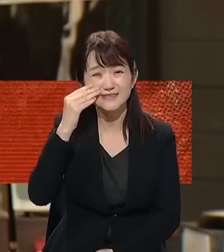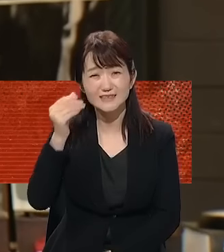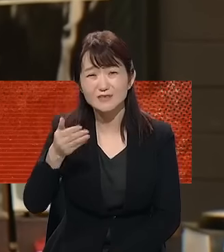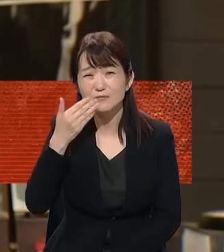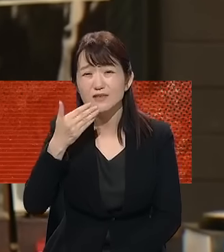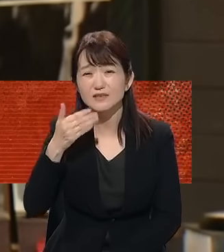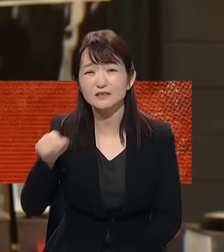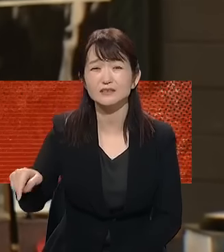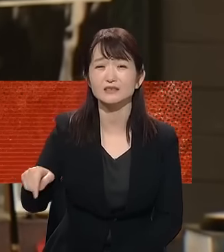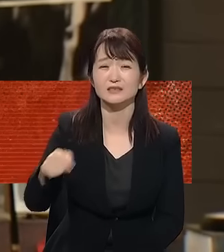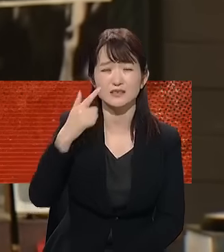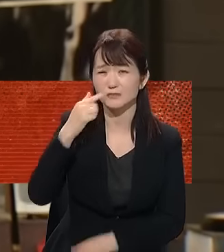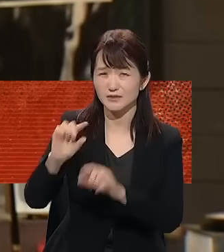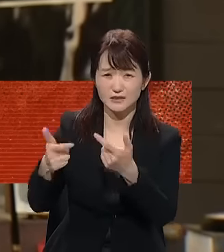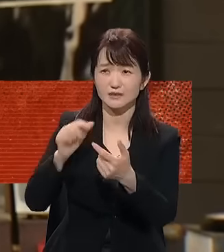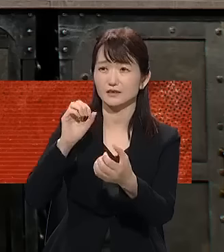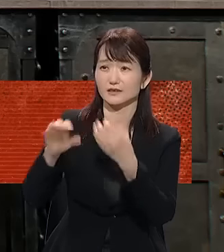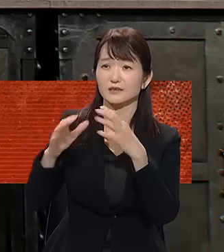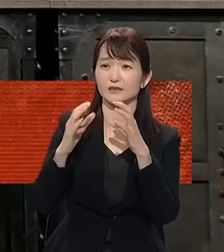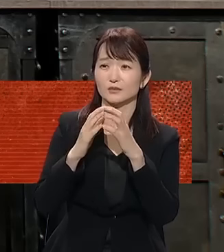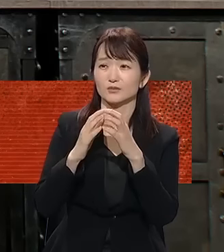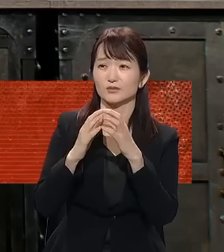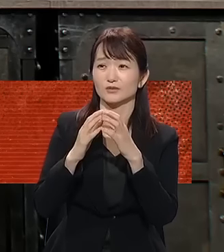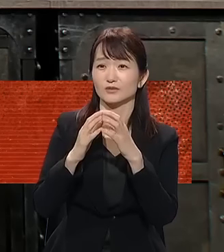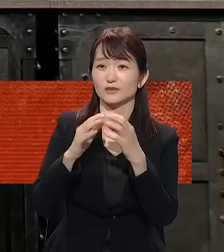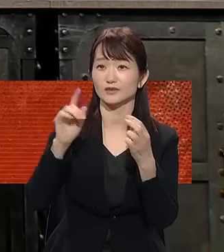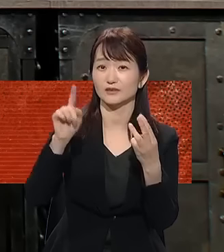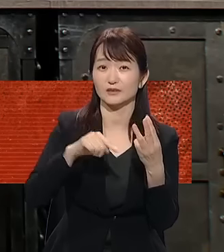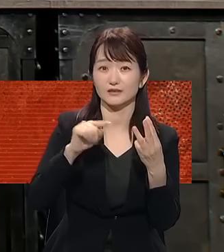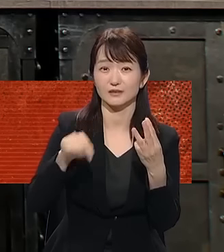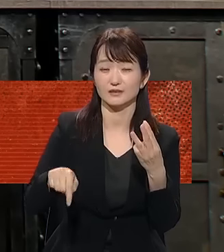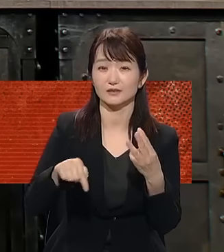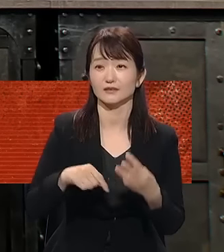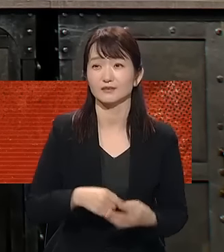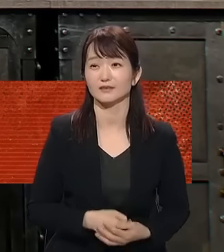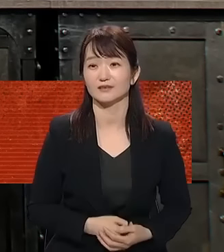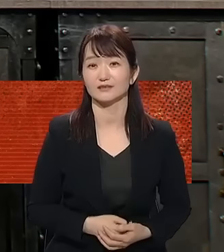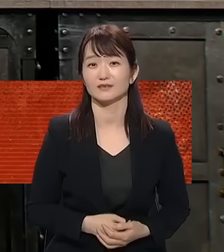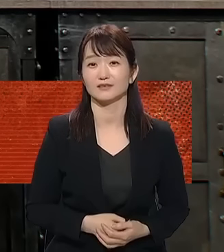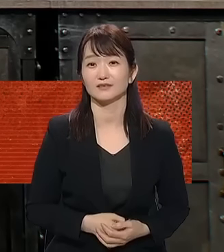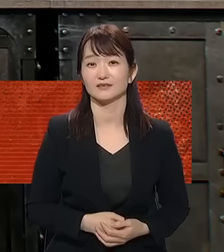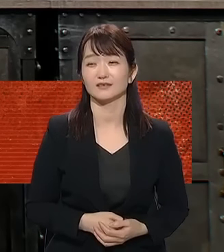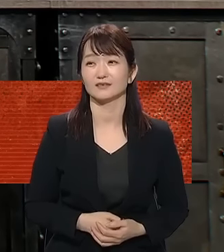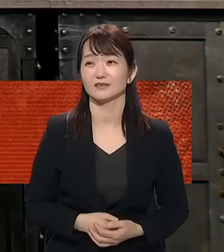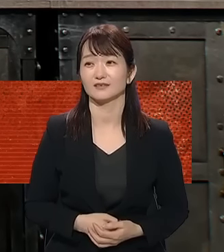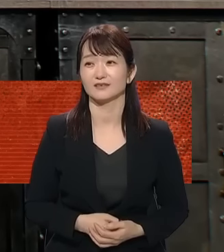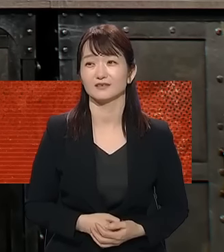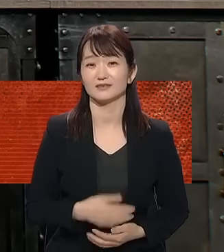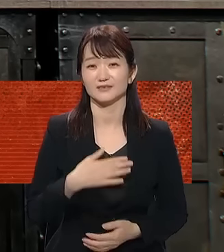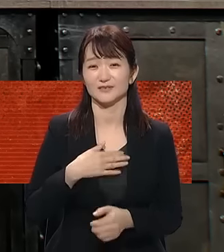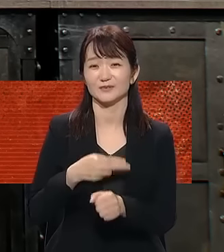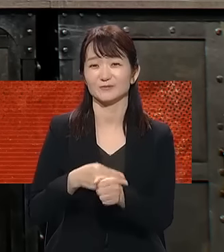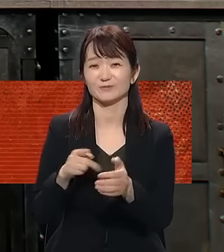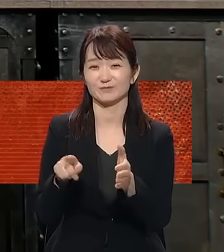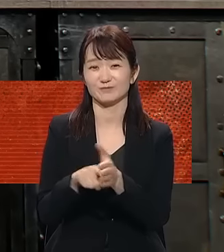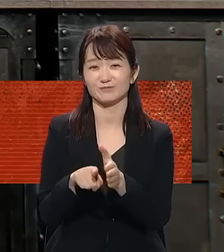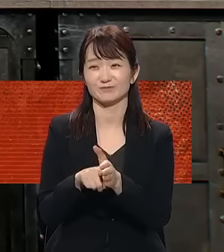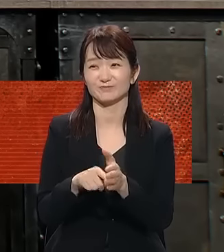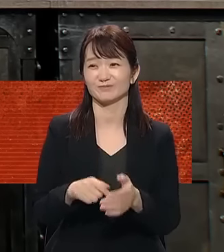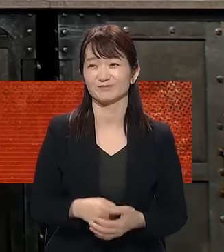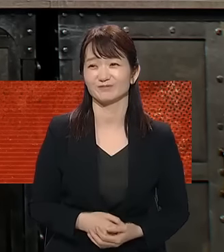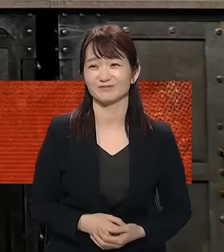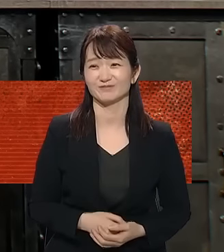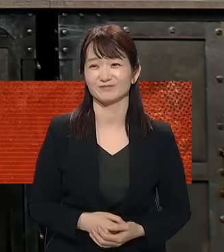인간아 넌 진짜 아빠도 아니야 동그라미 아 역시 저는 교수님을 믿었습니다 예 어